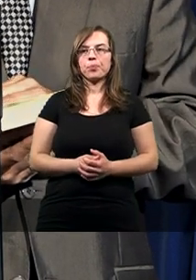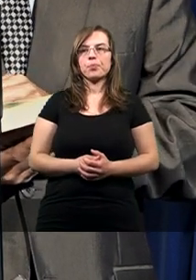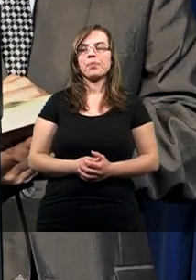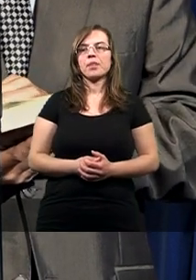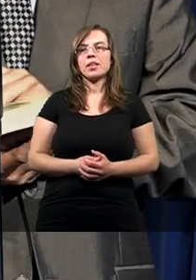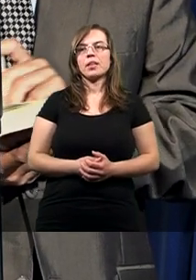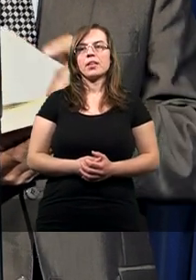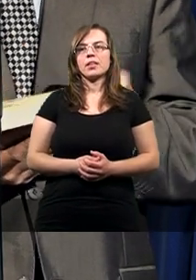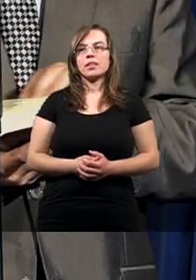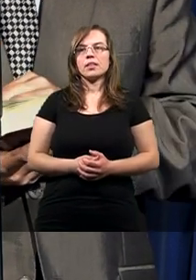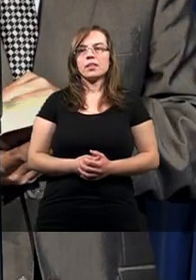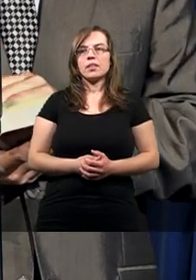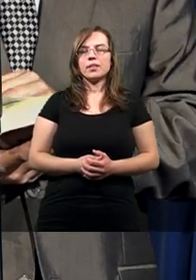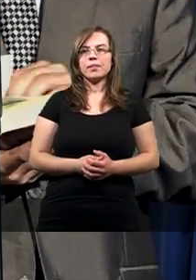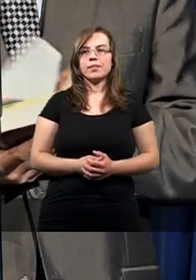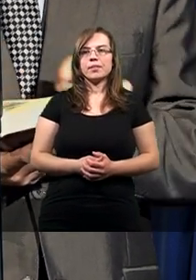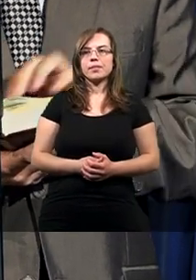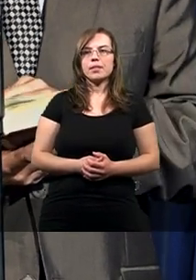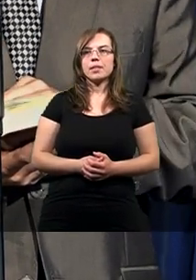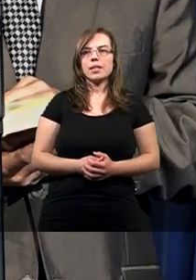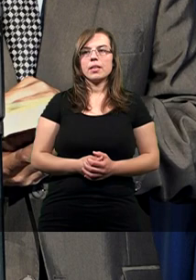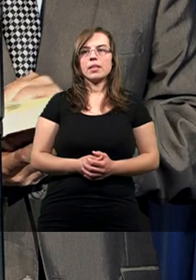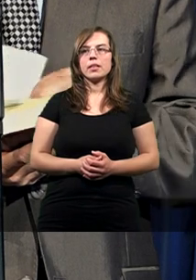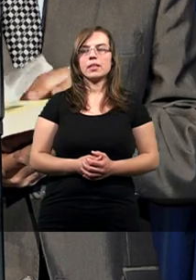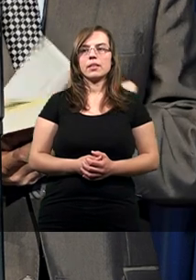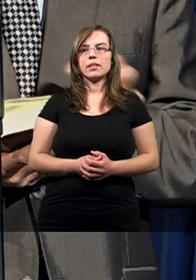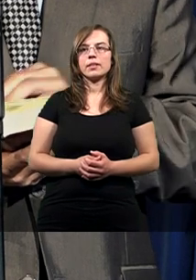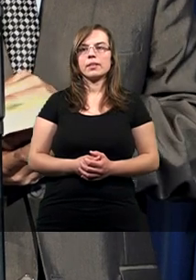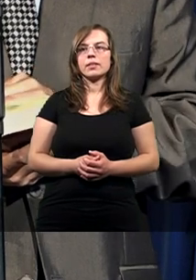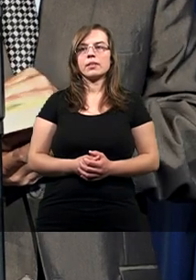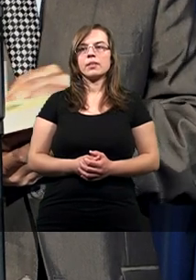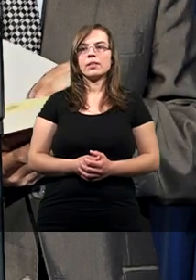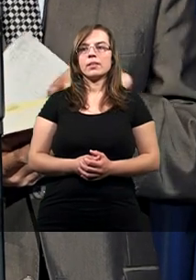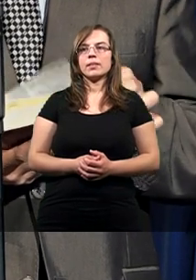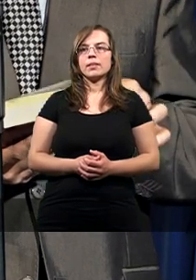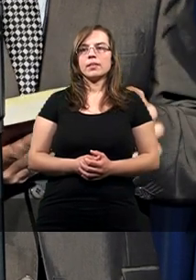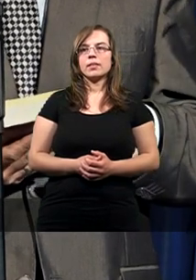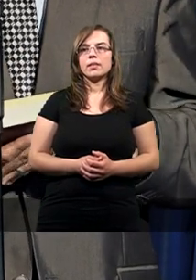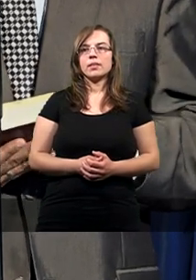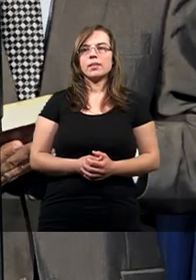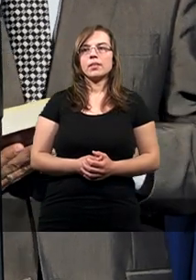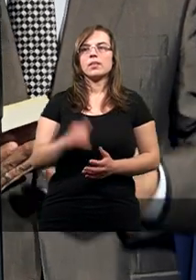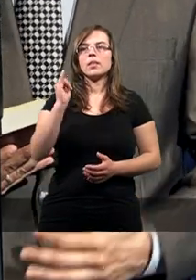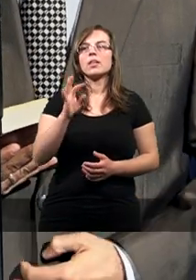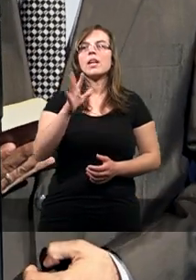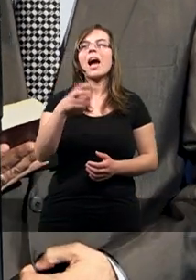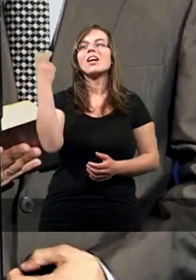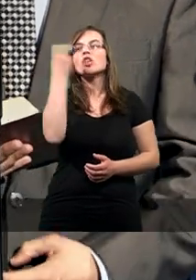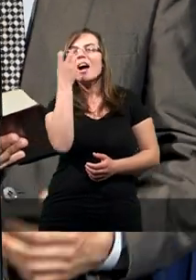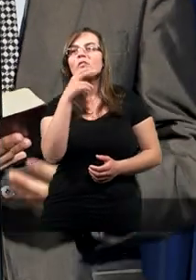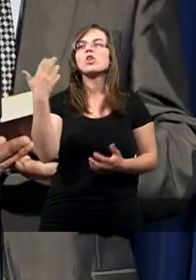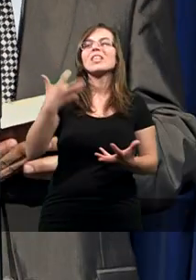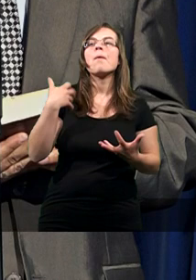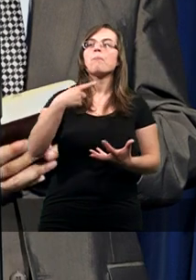interest. Sherry's sister and her husband and Sherry and I were married in a double wedding. I taka